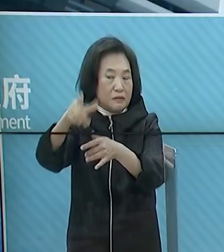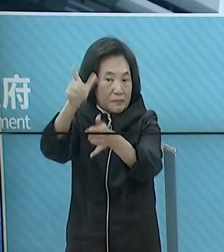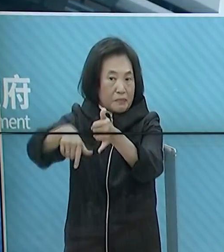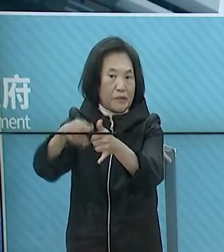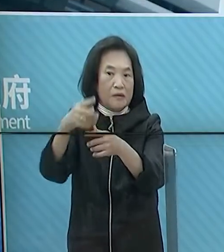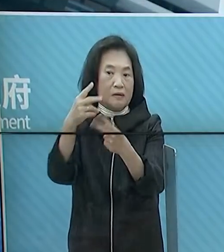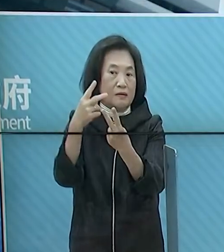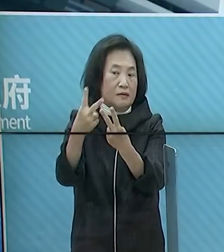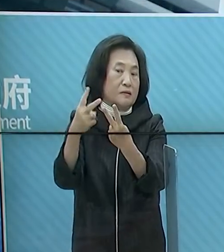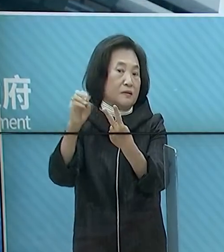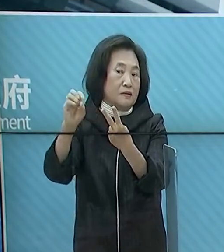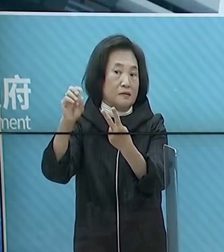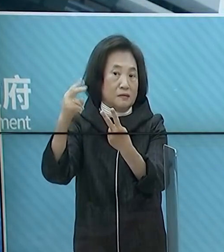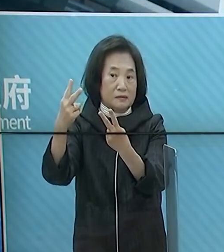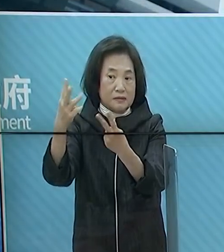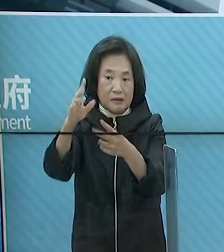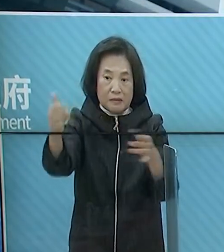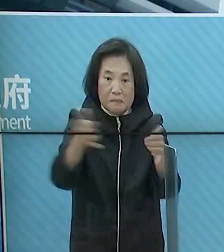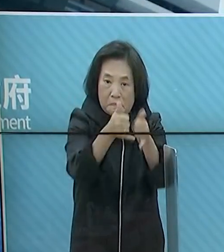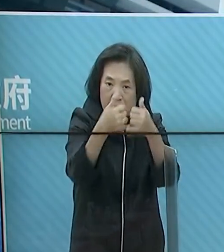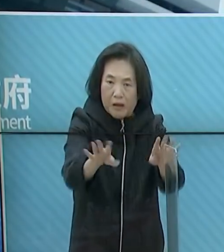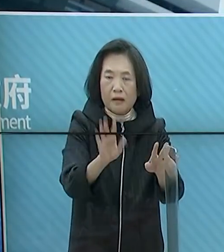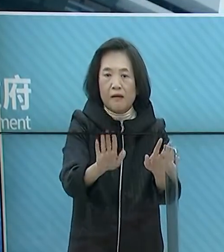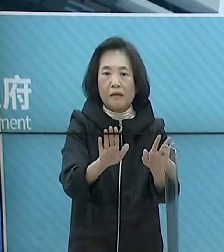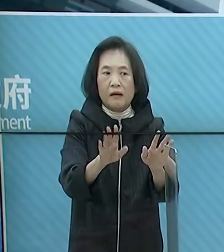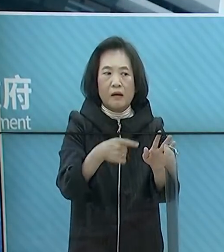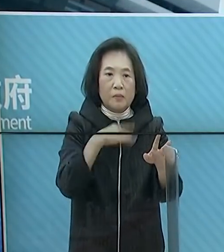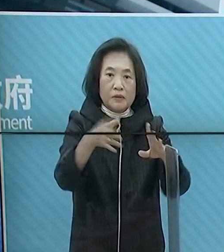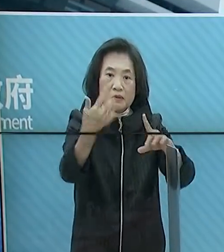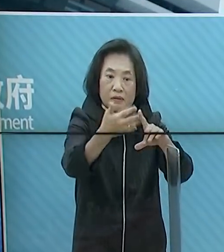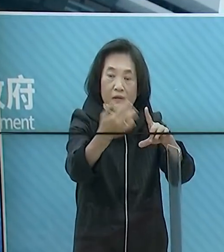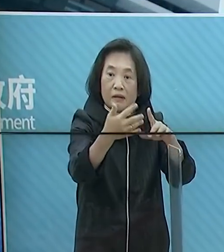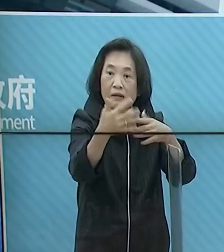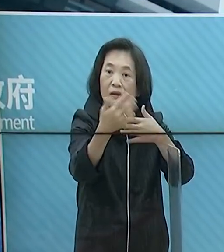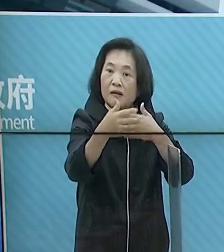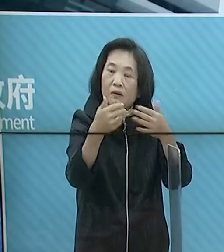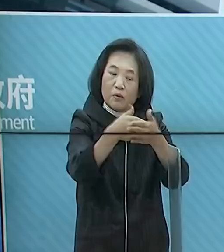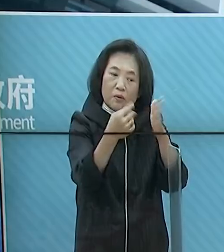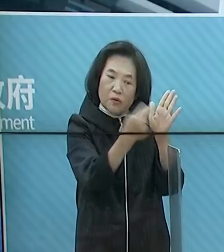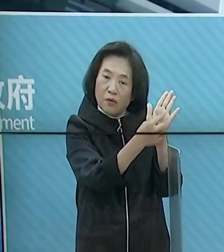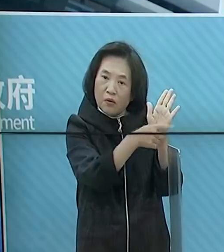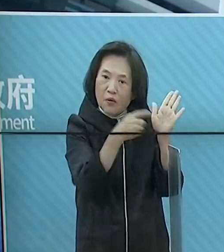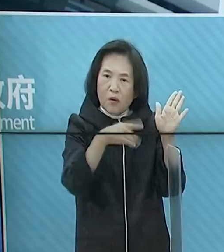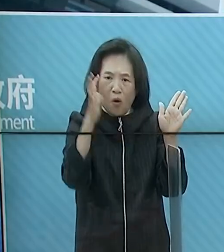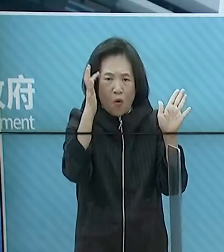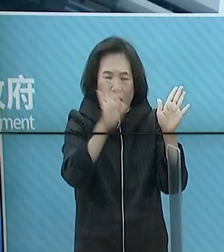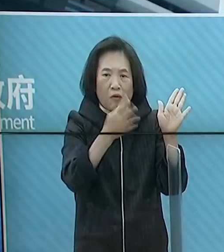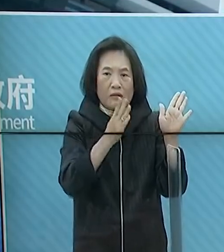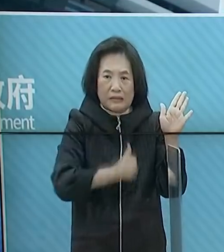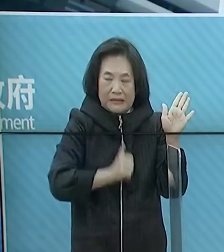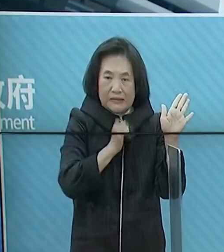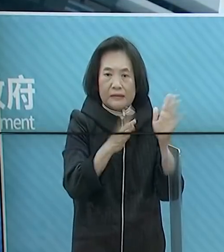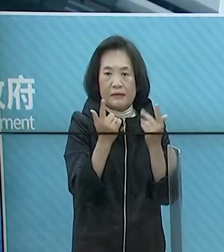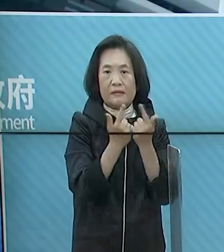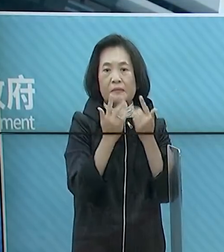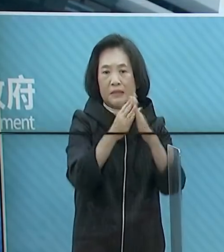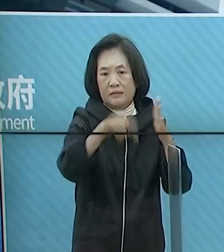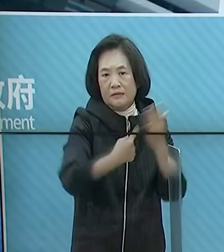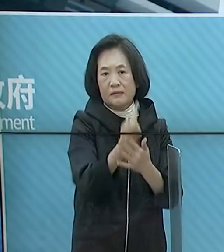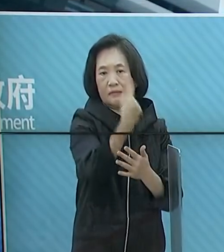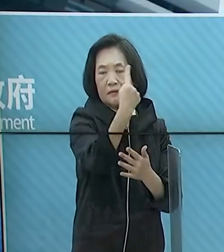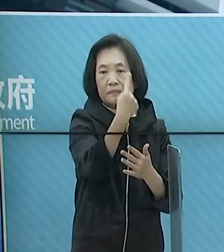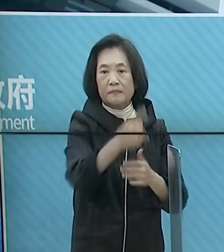台湾海洋大学，而刚提到其中确诊的老师按23022，他就是呢居住在北市万华区，而且他的太太